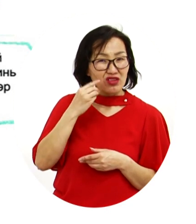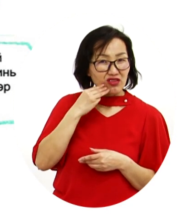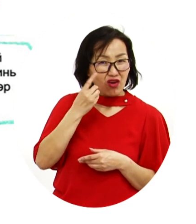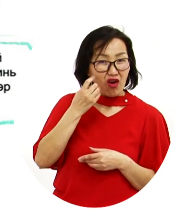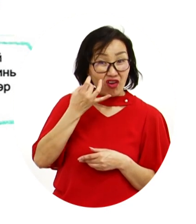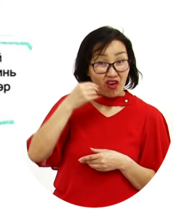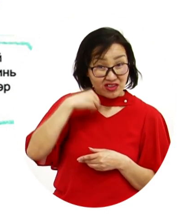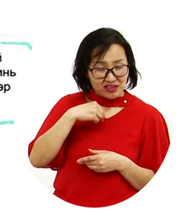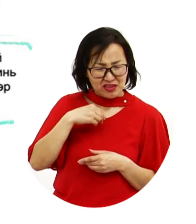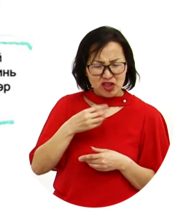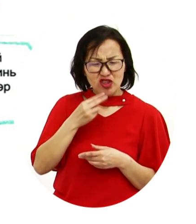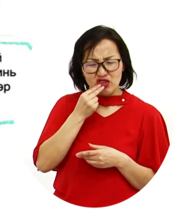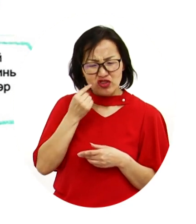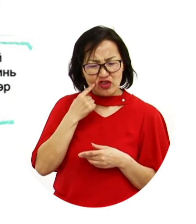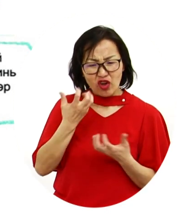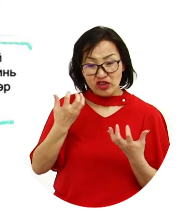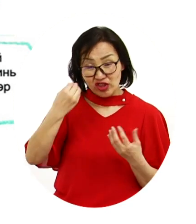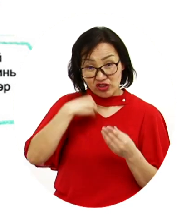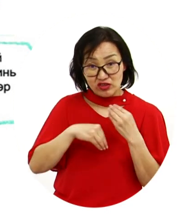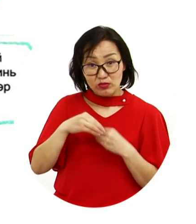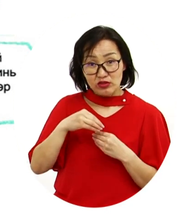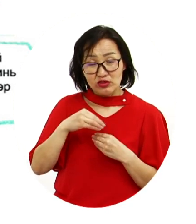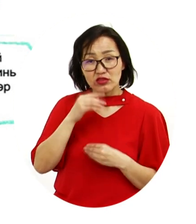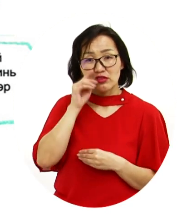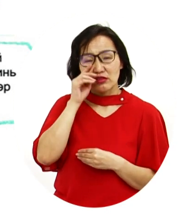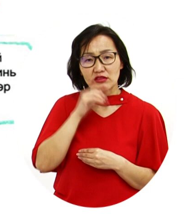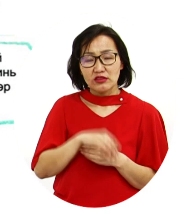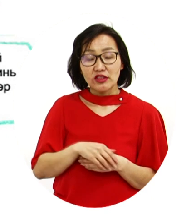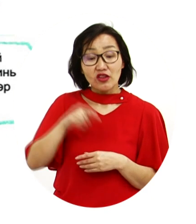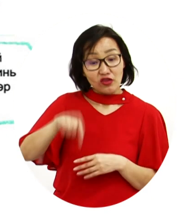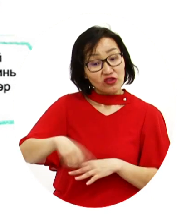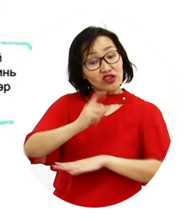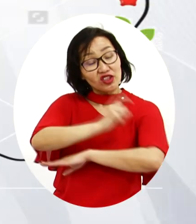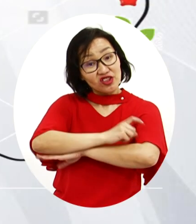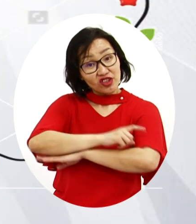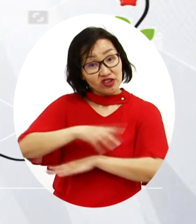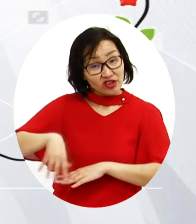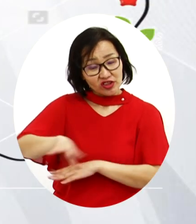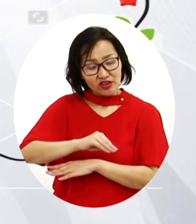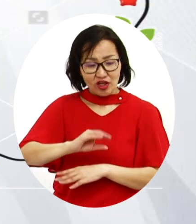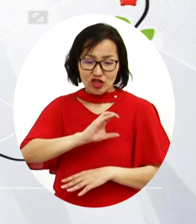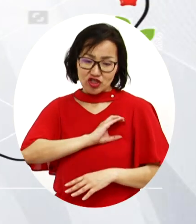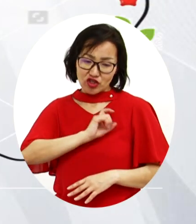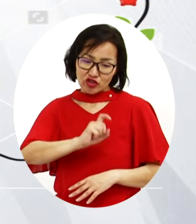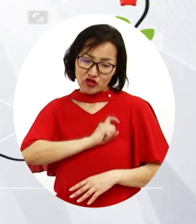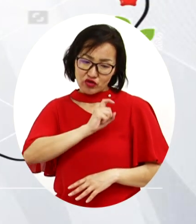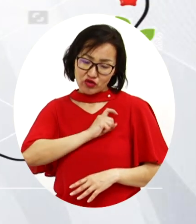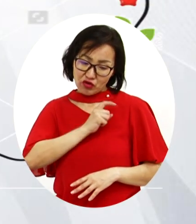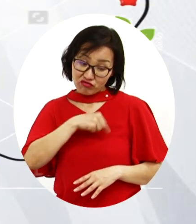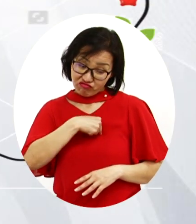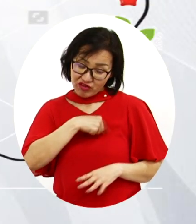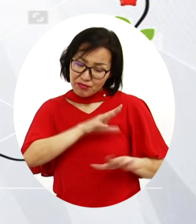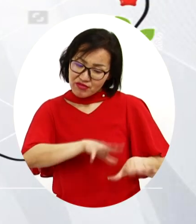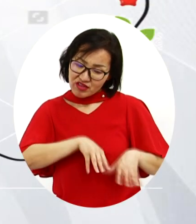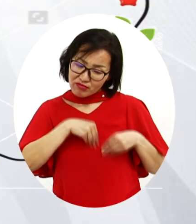хорхойтсон байсан ч жихэр олныг идсэн бол За өнөөдрийн хичээлээр хүүхдүүдээ